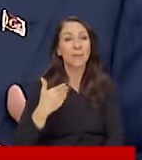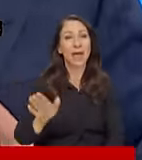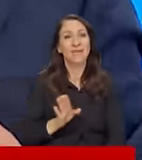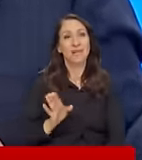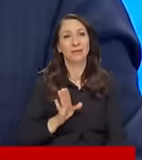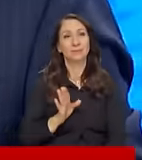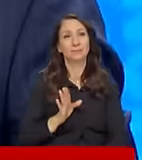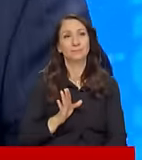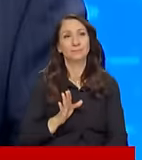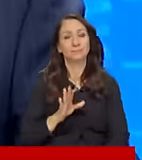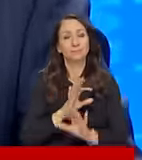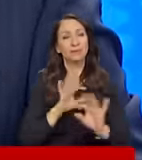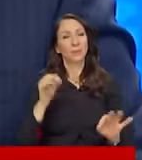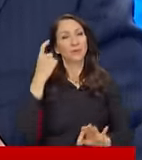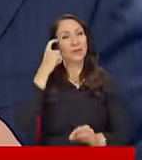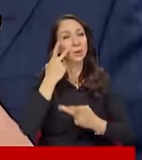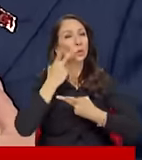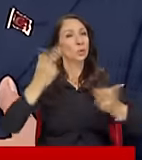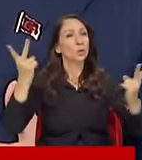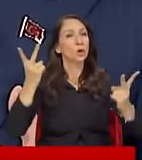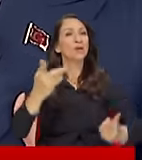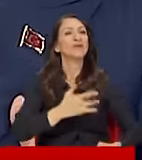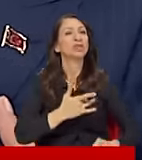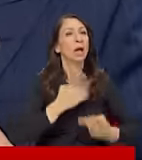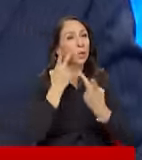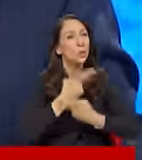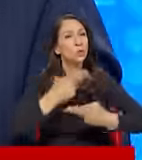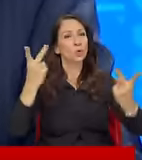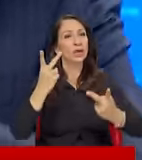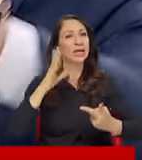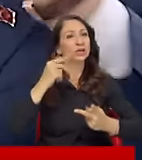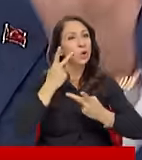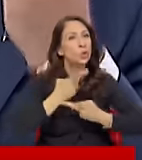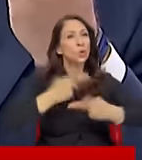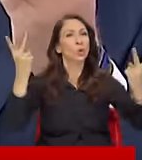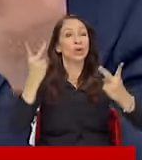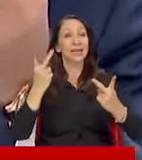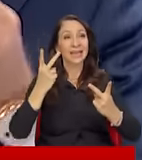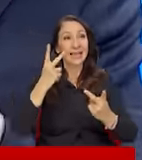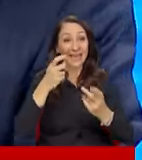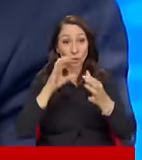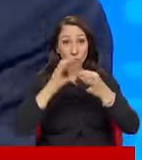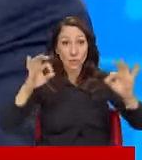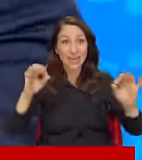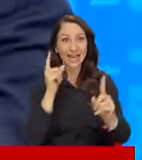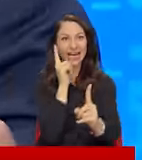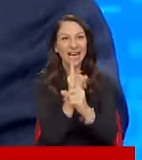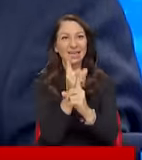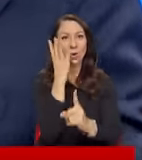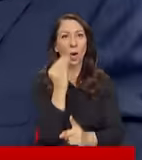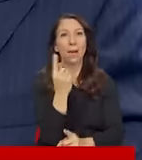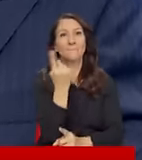çocuğum tam da işte fikri hür, vicdanı hür, irfanı hür kimliğinin karşılığı olan